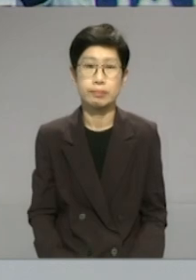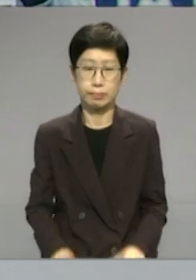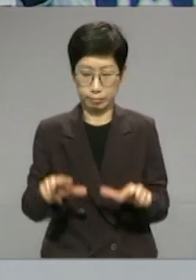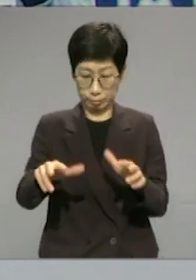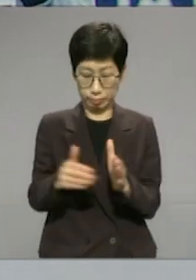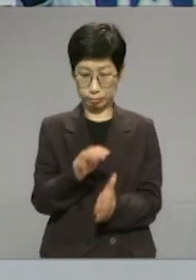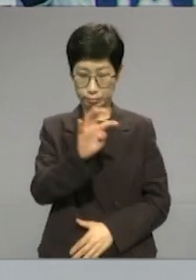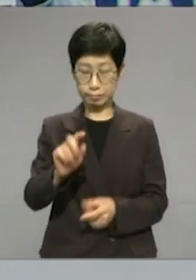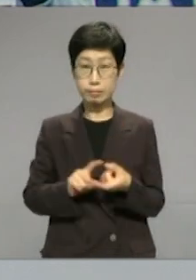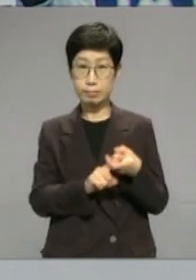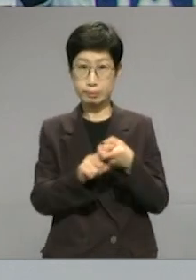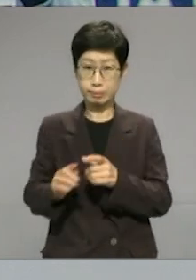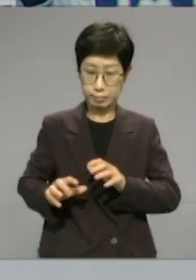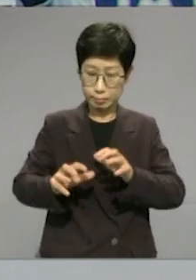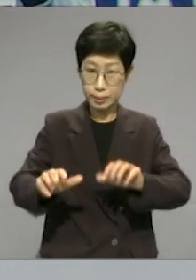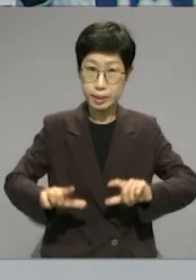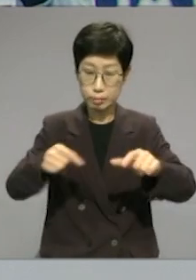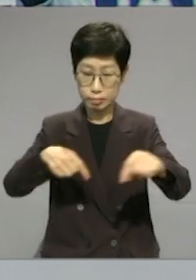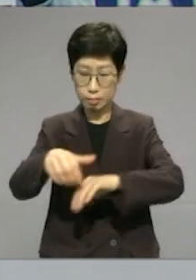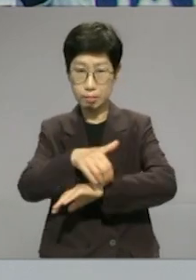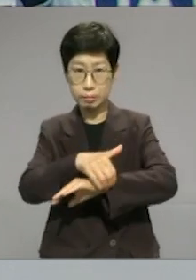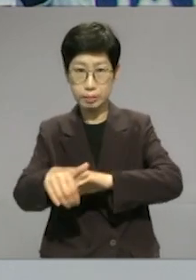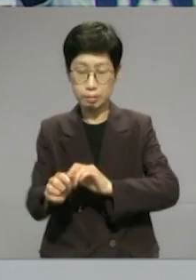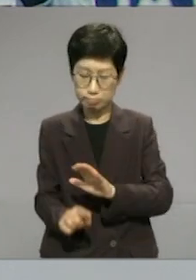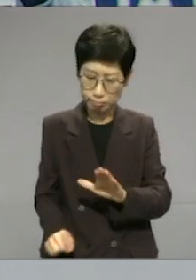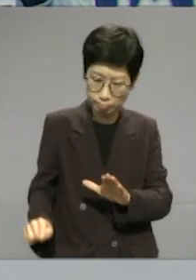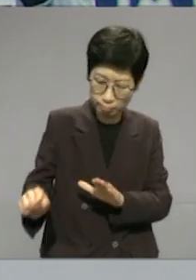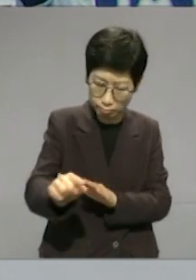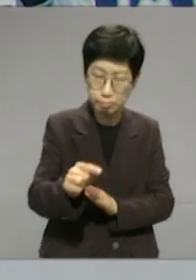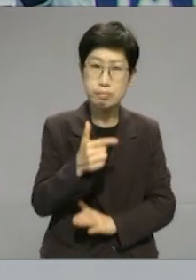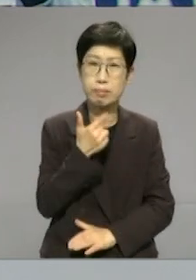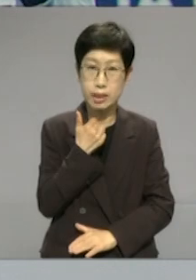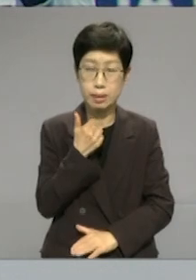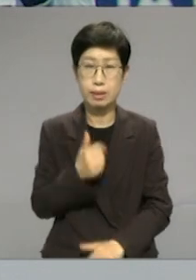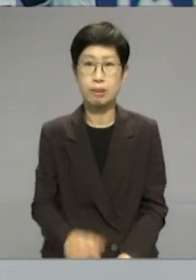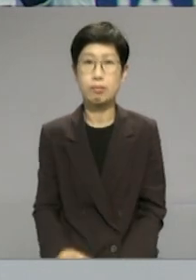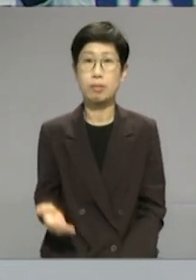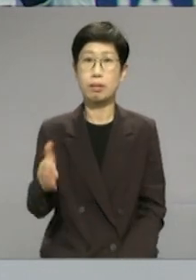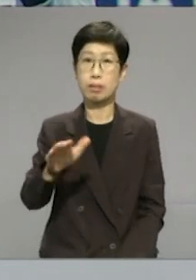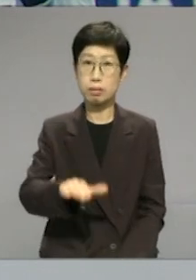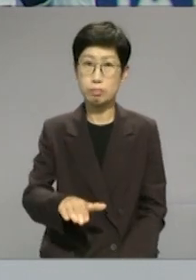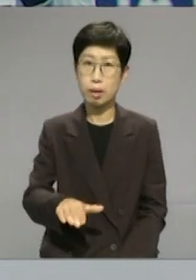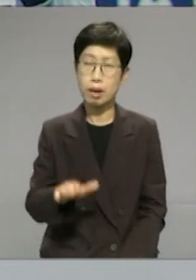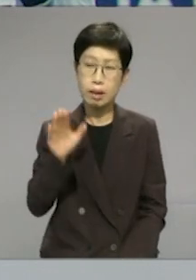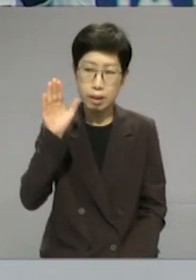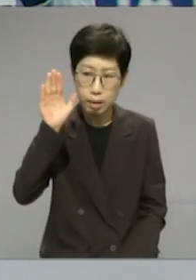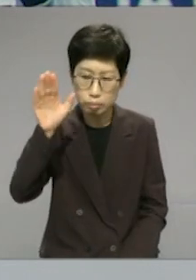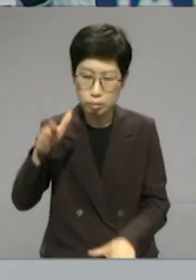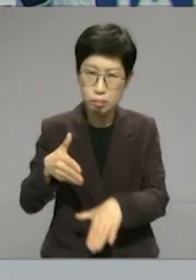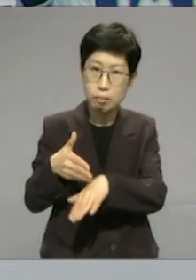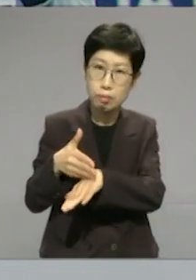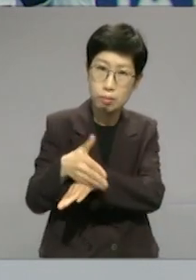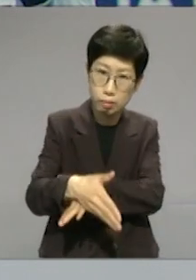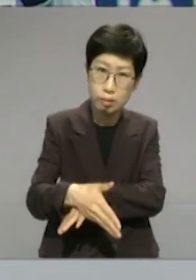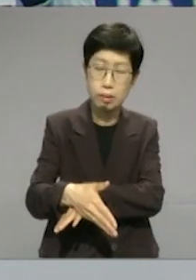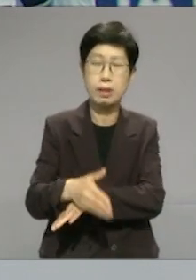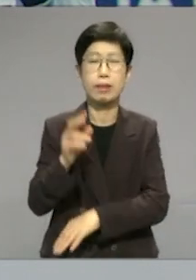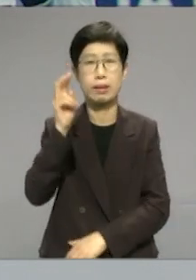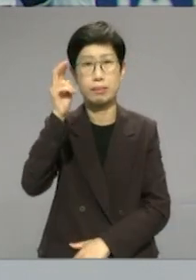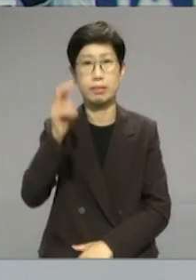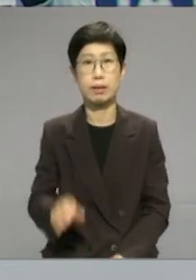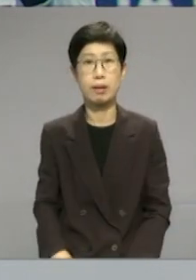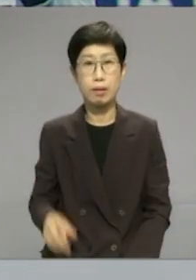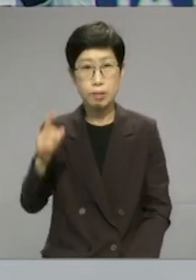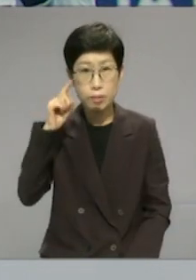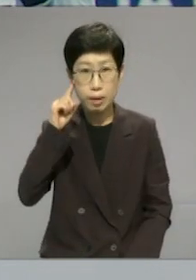그동안 유럽연합은 국제기후정책을 가장 앞장서서 이끌어왔는데요. 하지만 속도가 더뎌질 걸로 보입니다. 유럽의